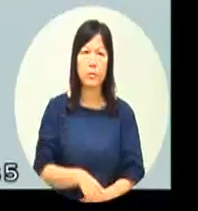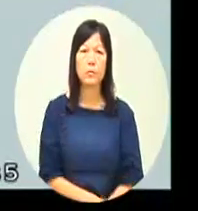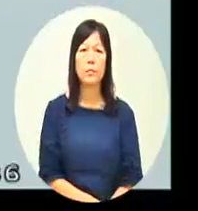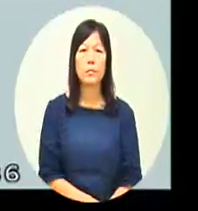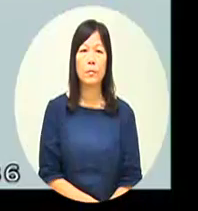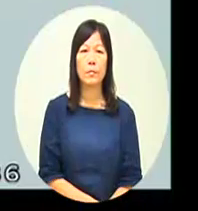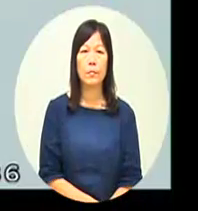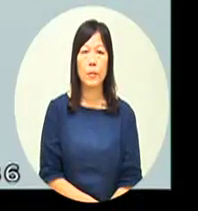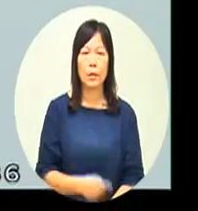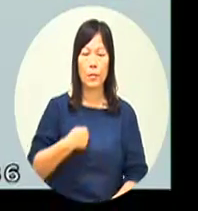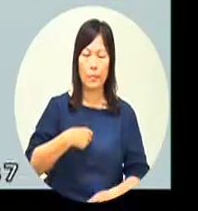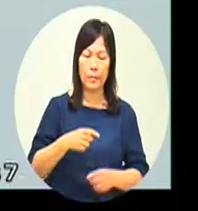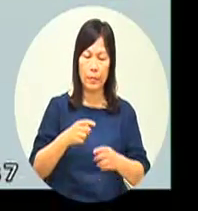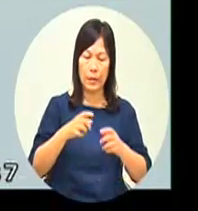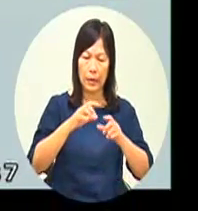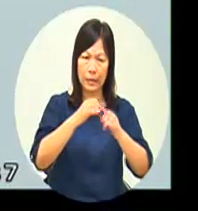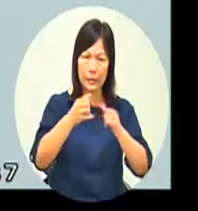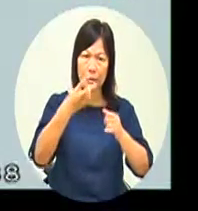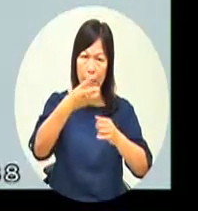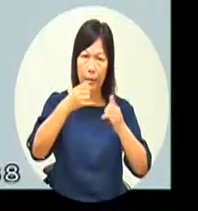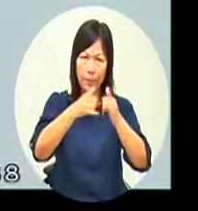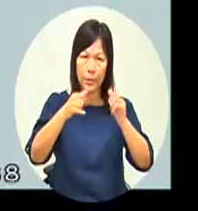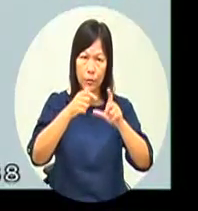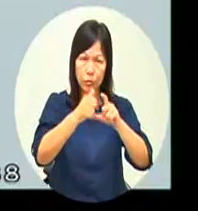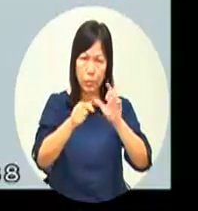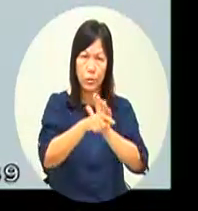由本市三民区水源段